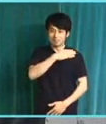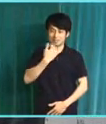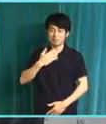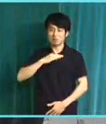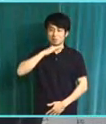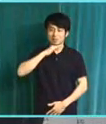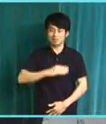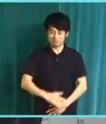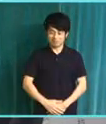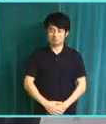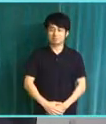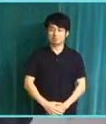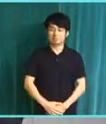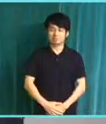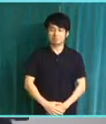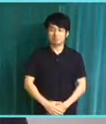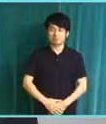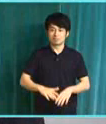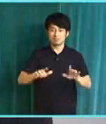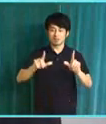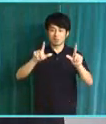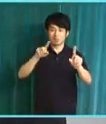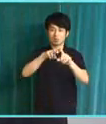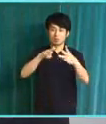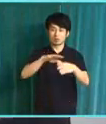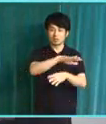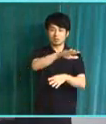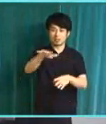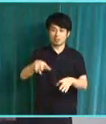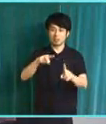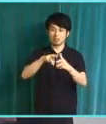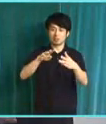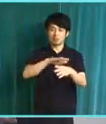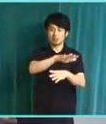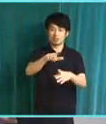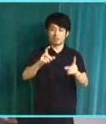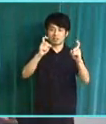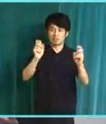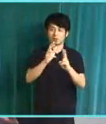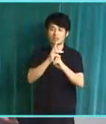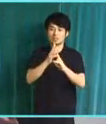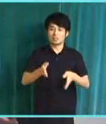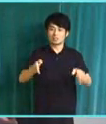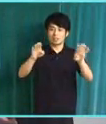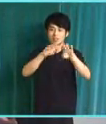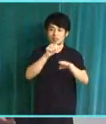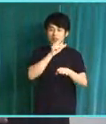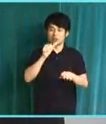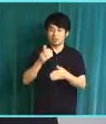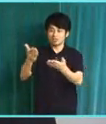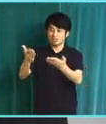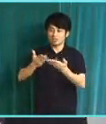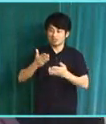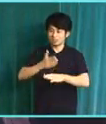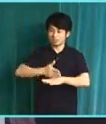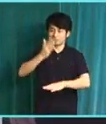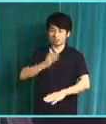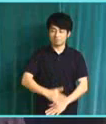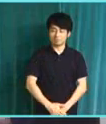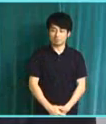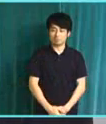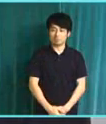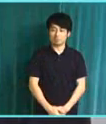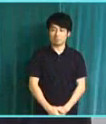。 今回の広報小田原は小田原城忍者館をご紹介いただきました。ありがとうございました。 はい、ありがとうござい